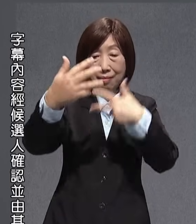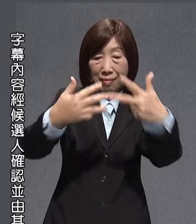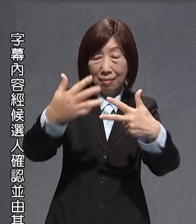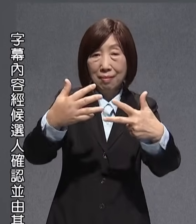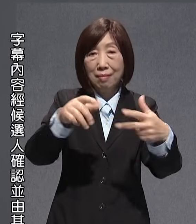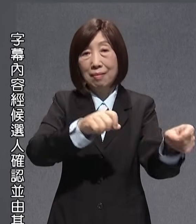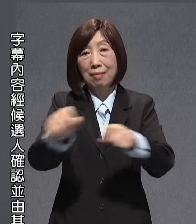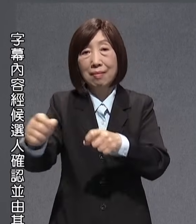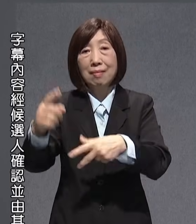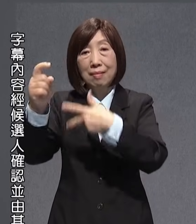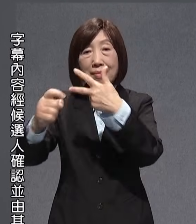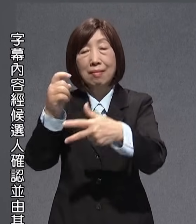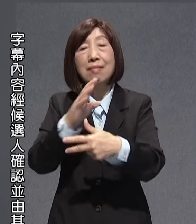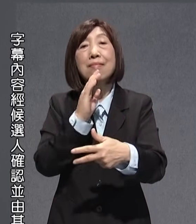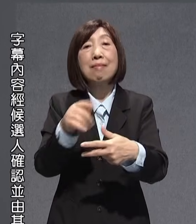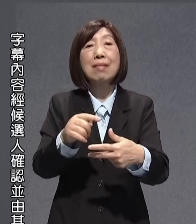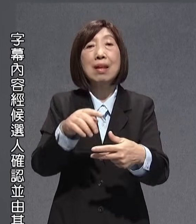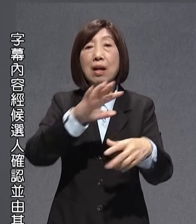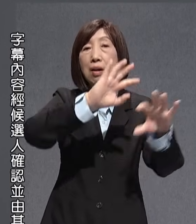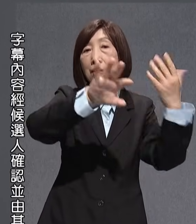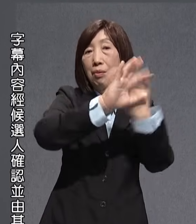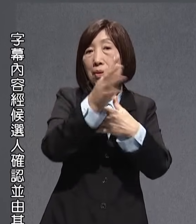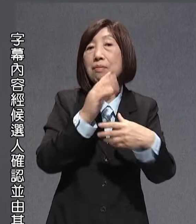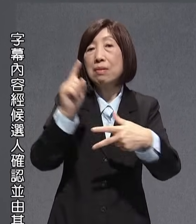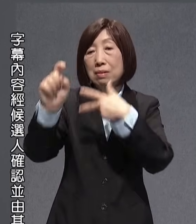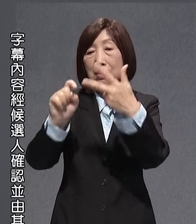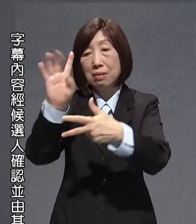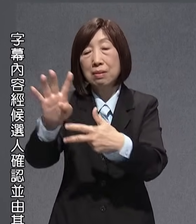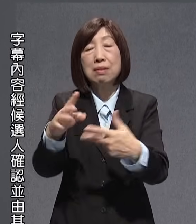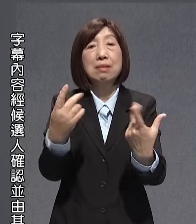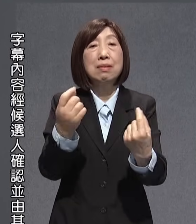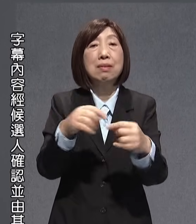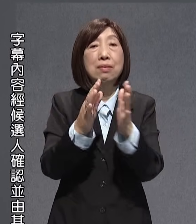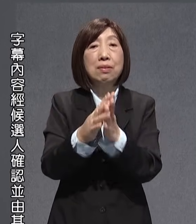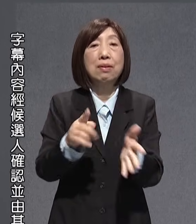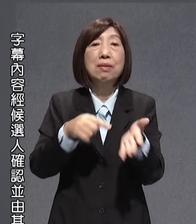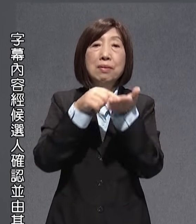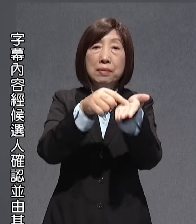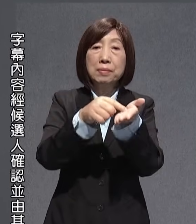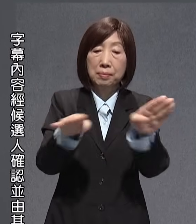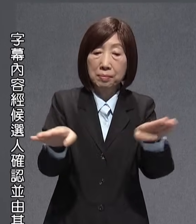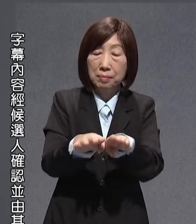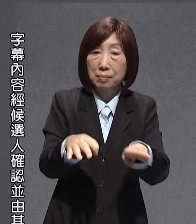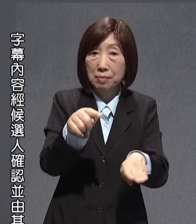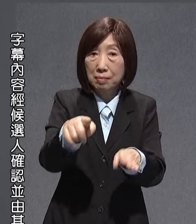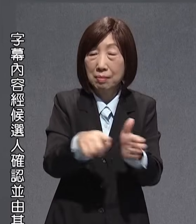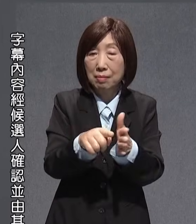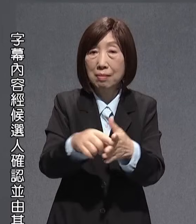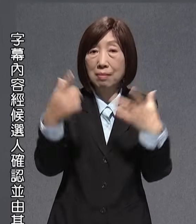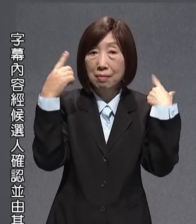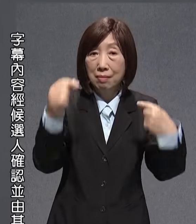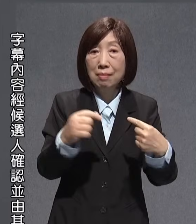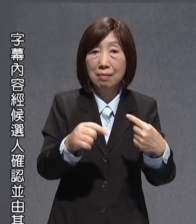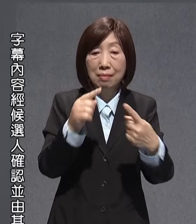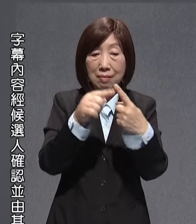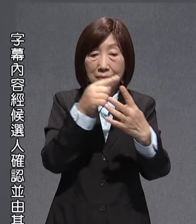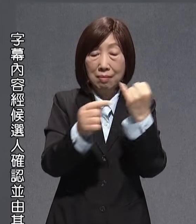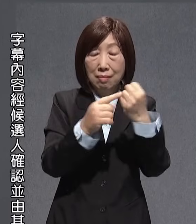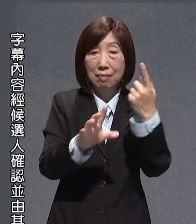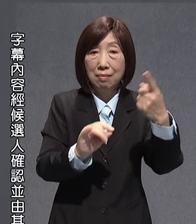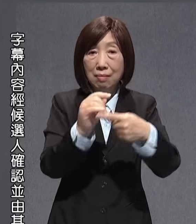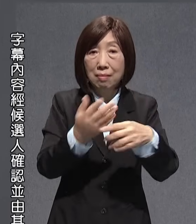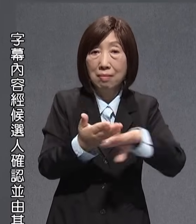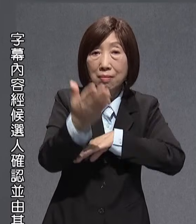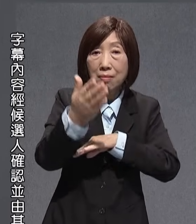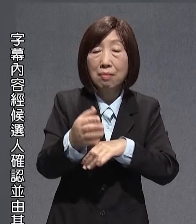的14周。当申请育婴假超过一定的员工比例时，政府应当有优